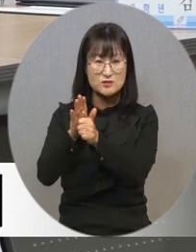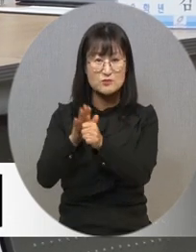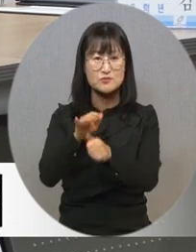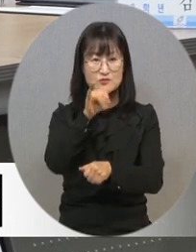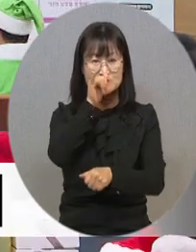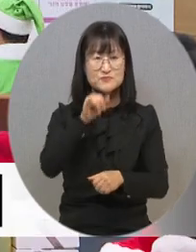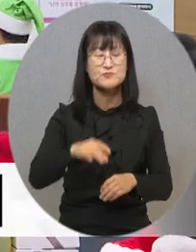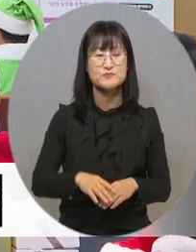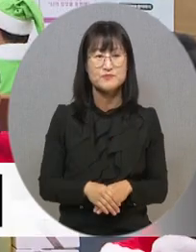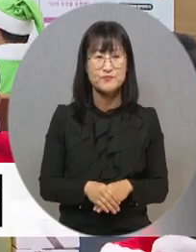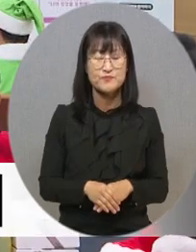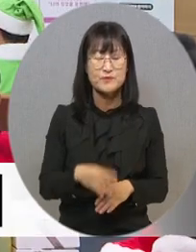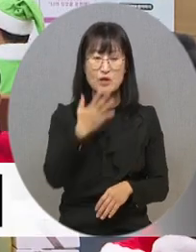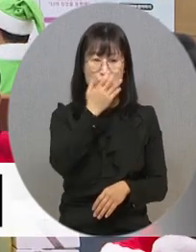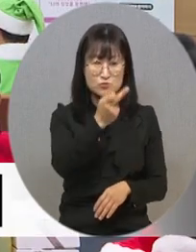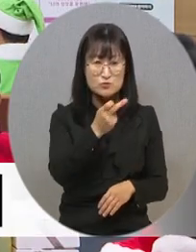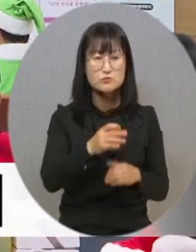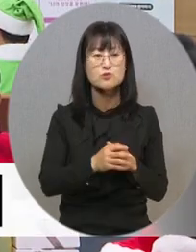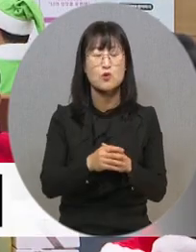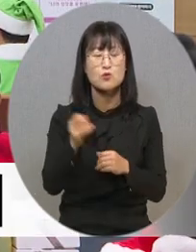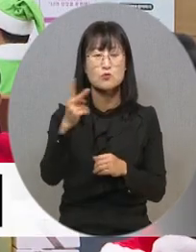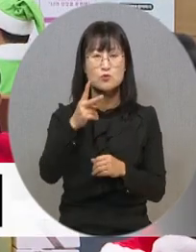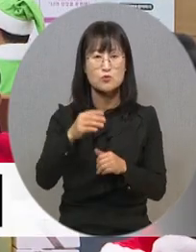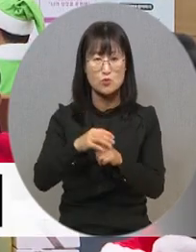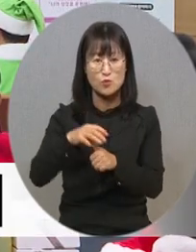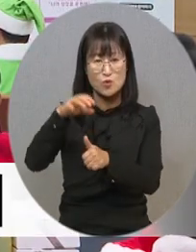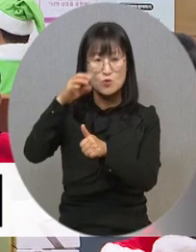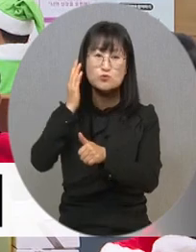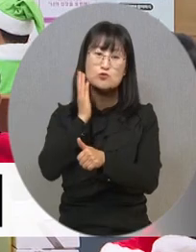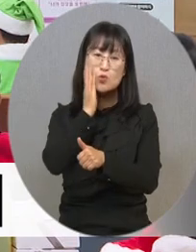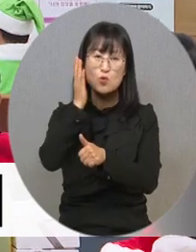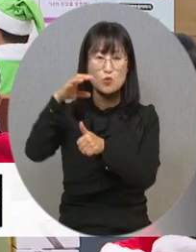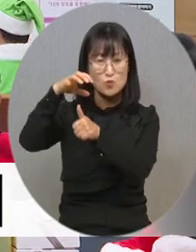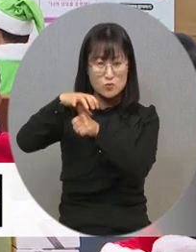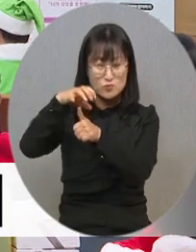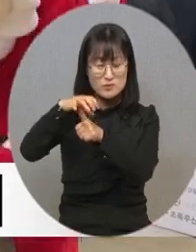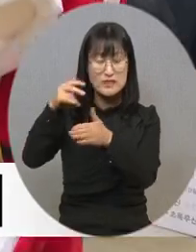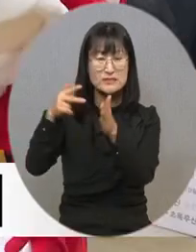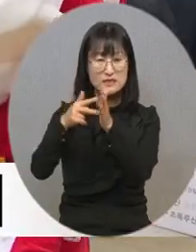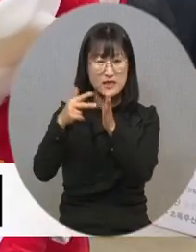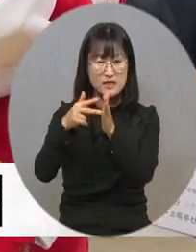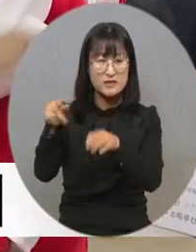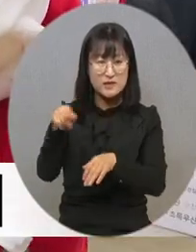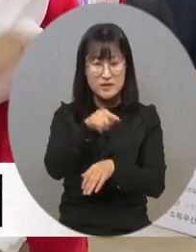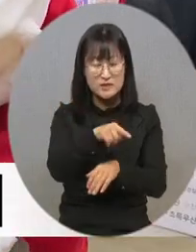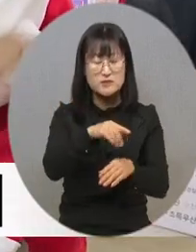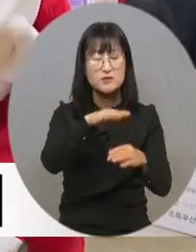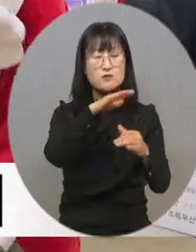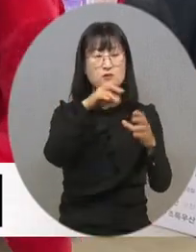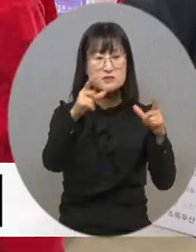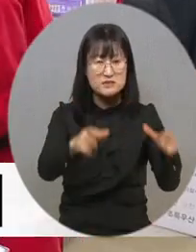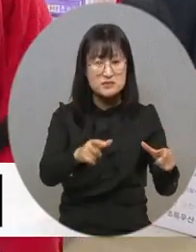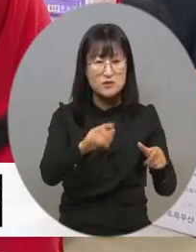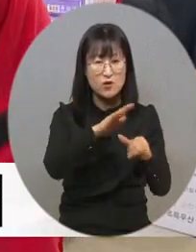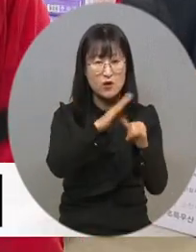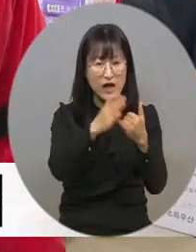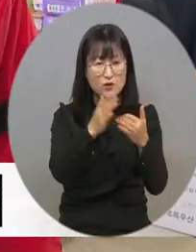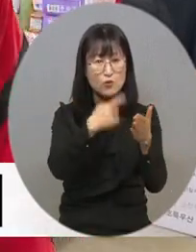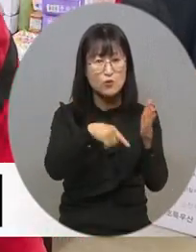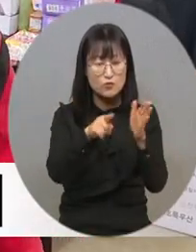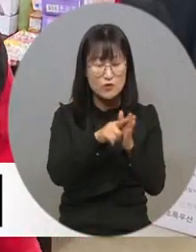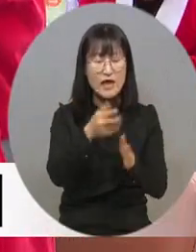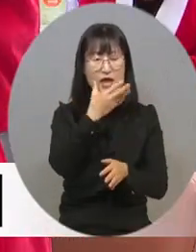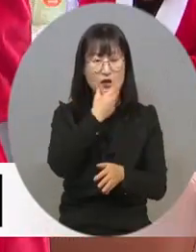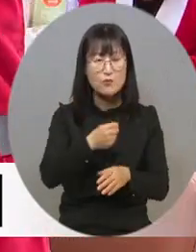있습니다 순천시와 초록우산 어린이 재단 전남 지역 본부는 지역 아동들에게 행복한 크리스마 를